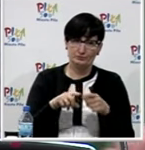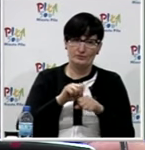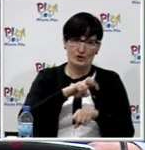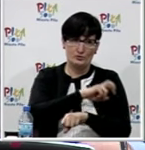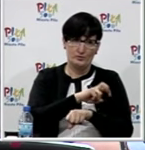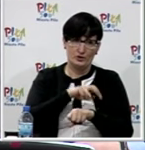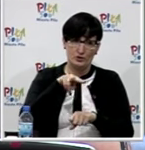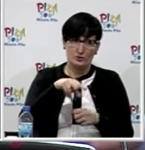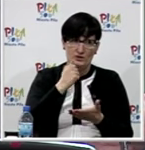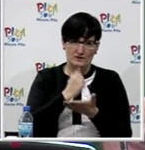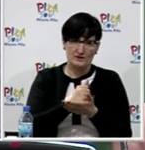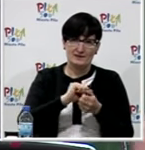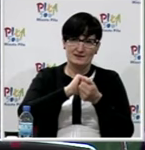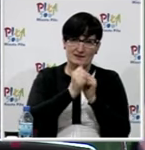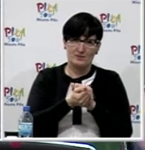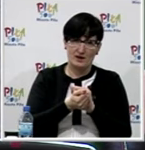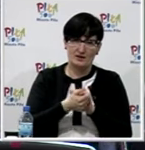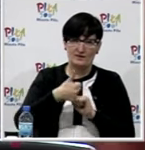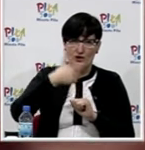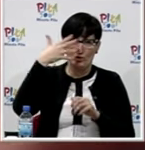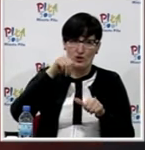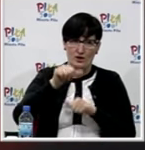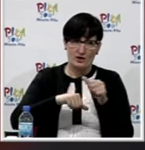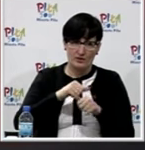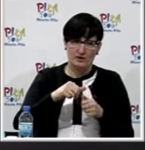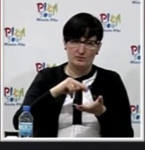zmiany wieloletniej prognozy finansowej na lata